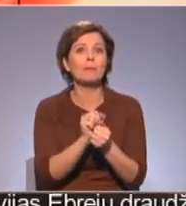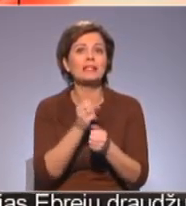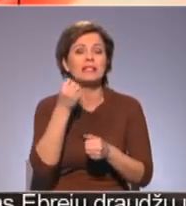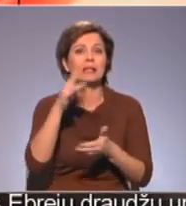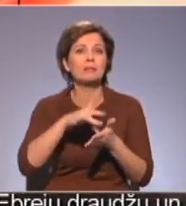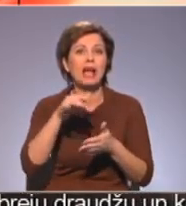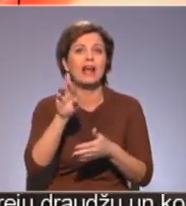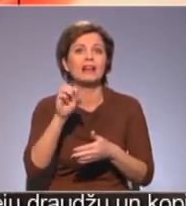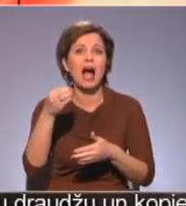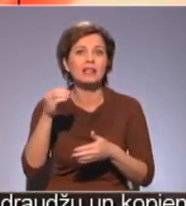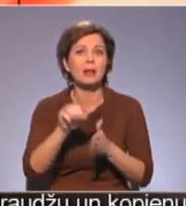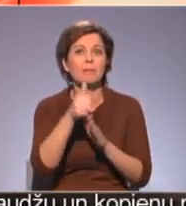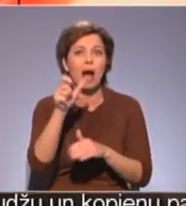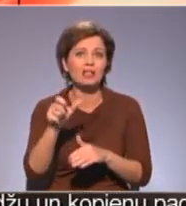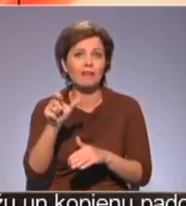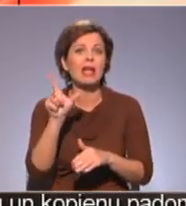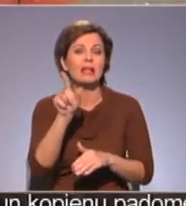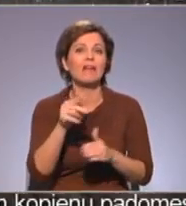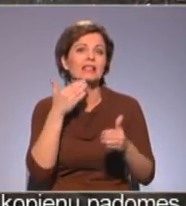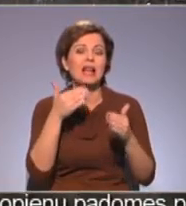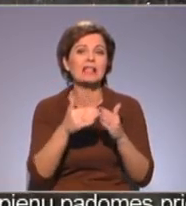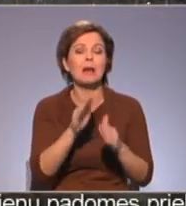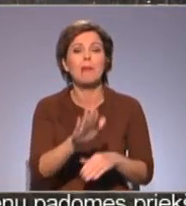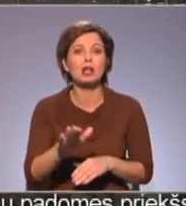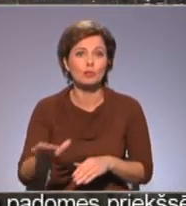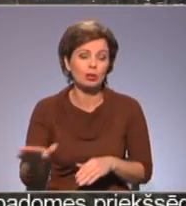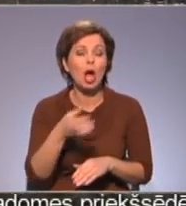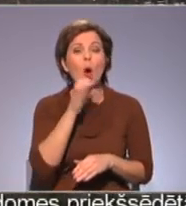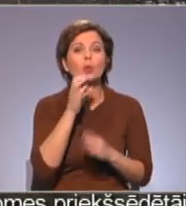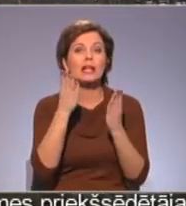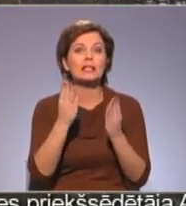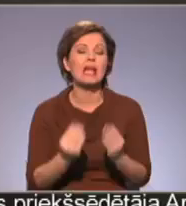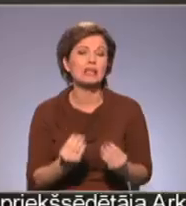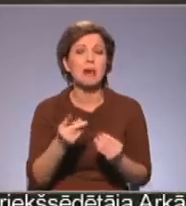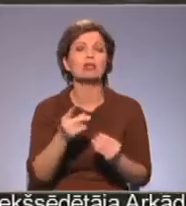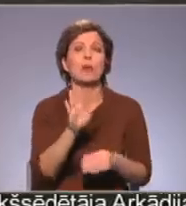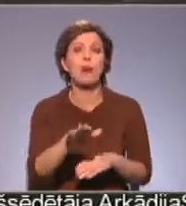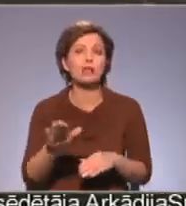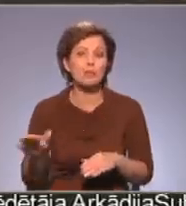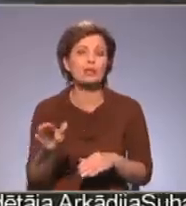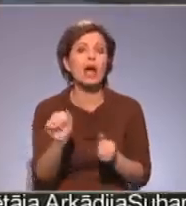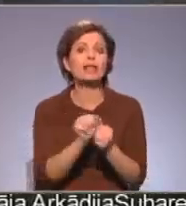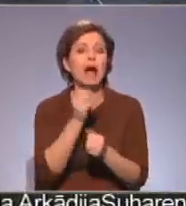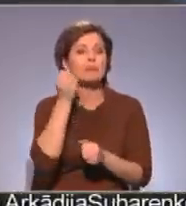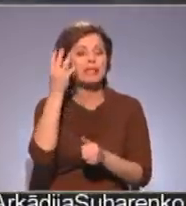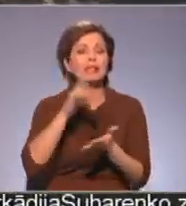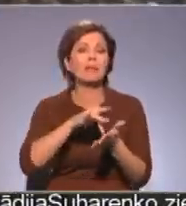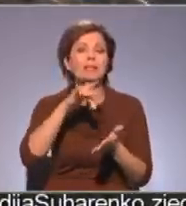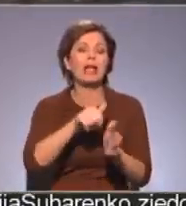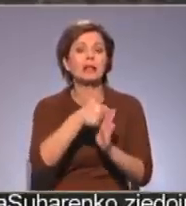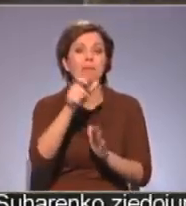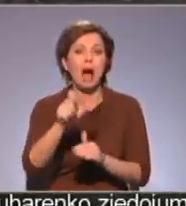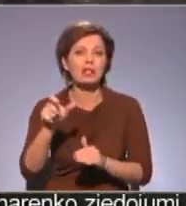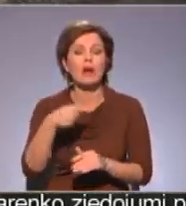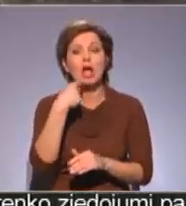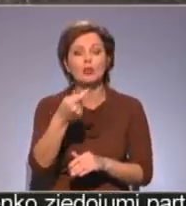arī Rēzeknes mazpulcēni. Ūdens dienas pasākumu gaitā mazpulcēni un dabas izglītības centra pārstāvji noteica